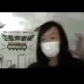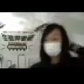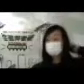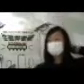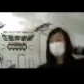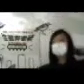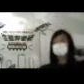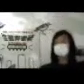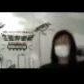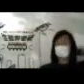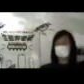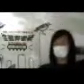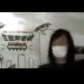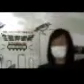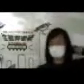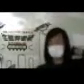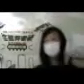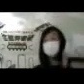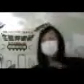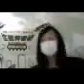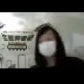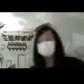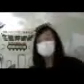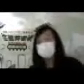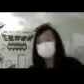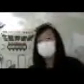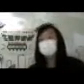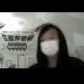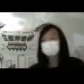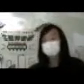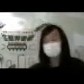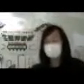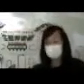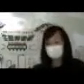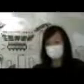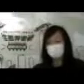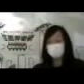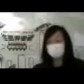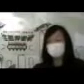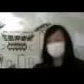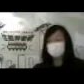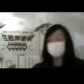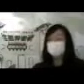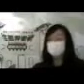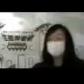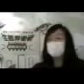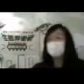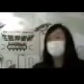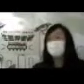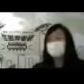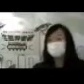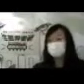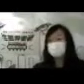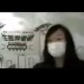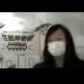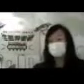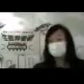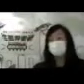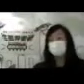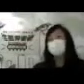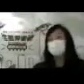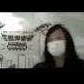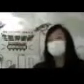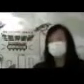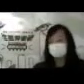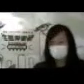係啦，頭先咧開始嘅時候咧，我哋有提過樹葉咧可以有咩功能啊？咁樹葉